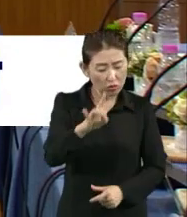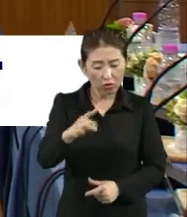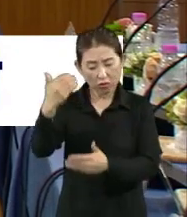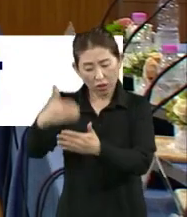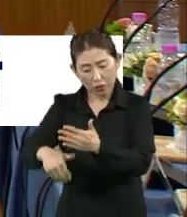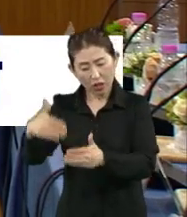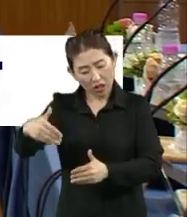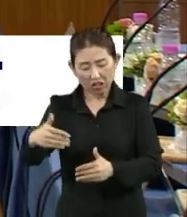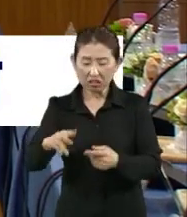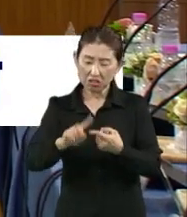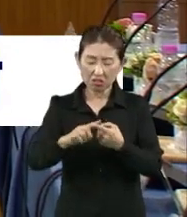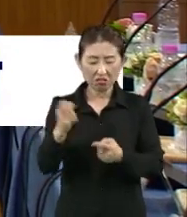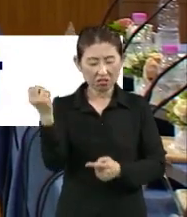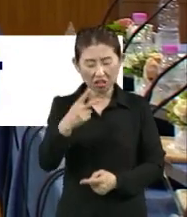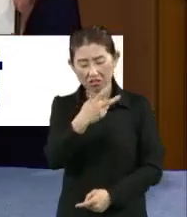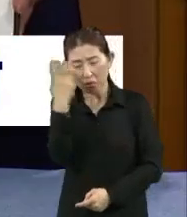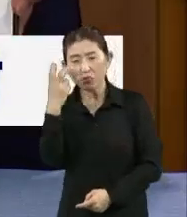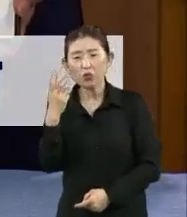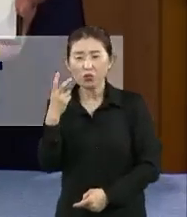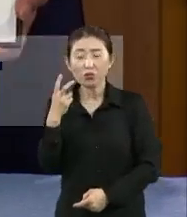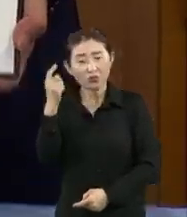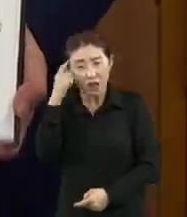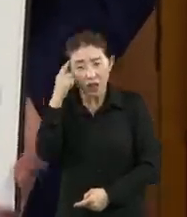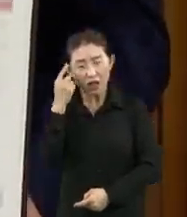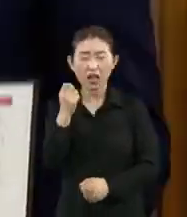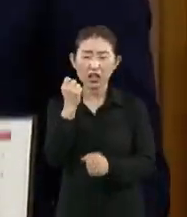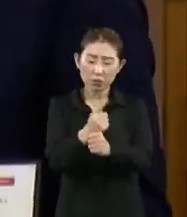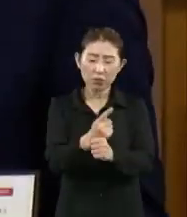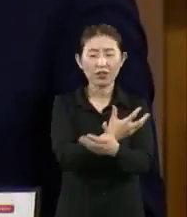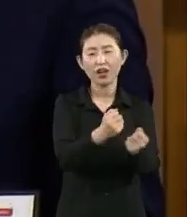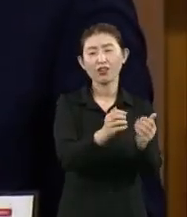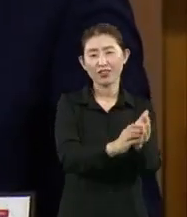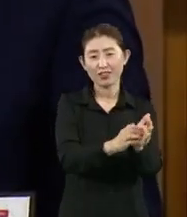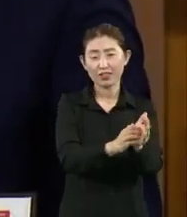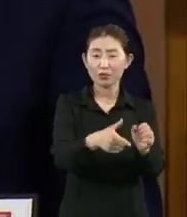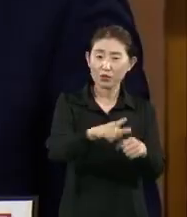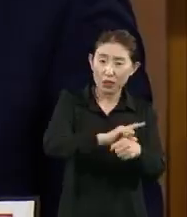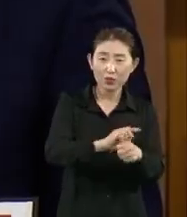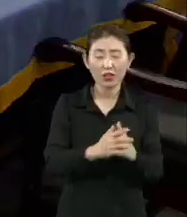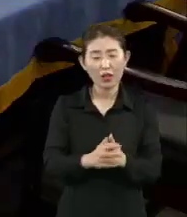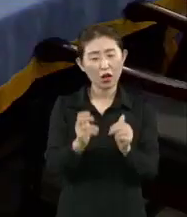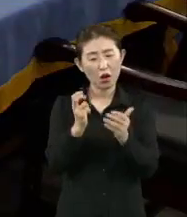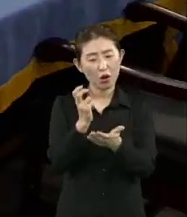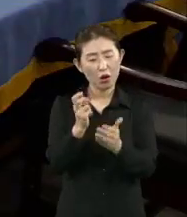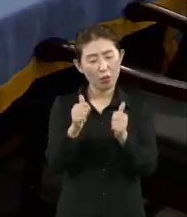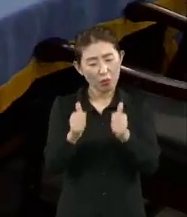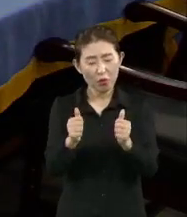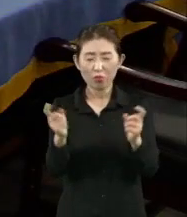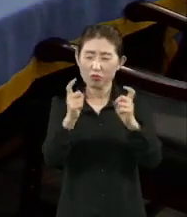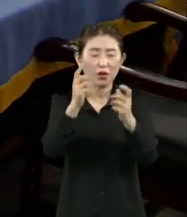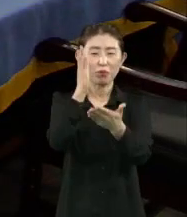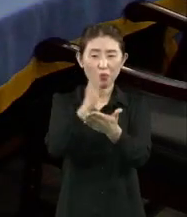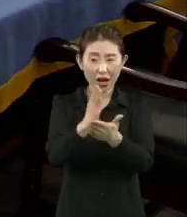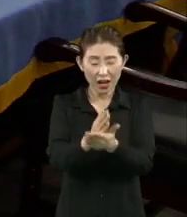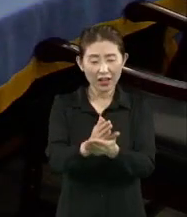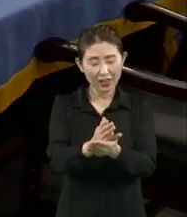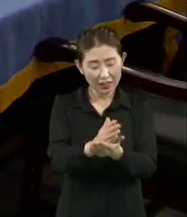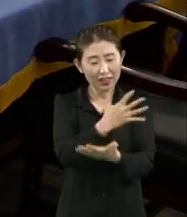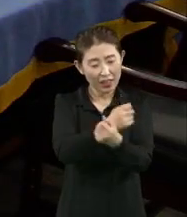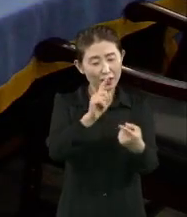있어 재검토가 예상됐습니다. 그러나 이미 본계약을 체결한 만큼 법적 분쟁을 예상해 김지사가 계약